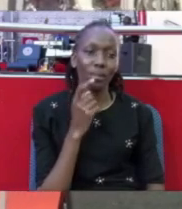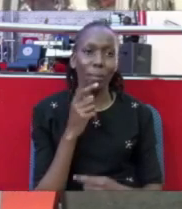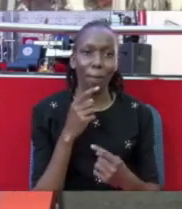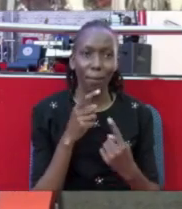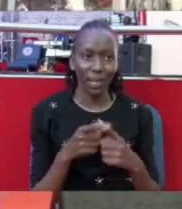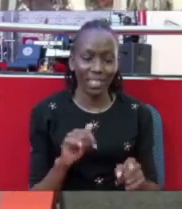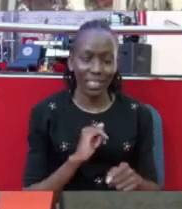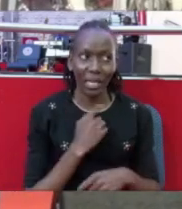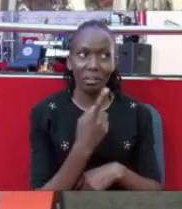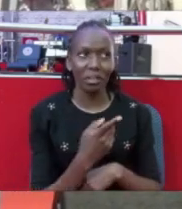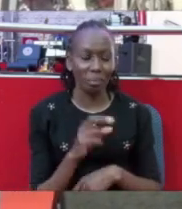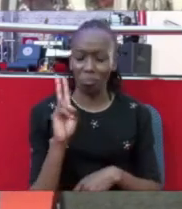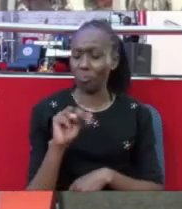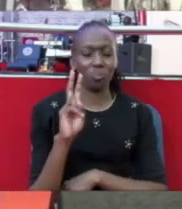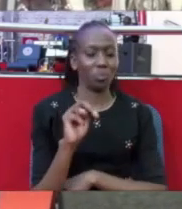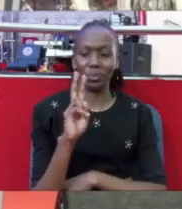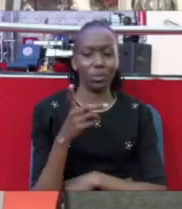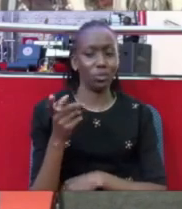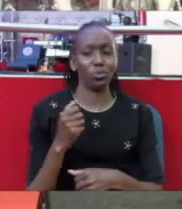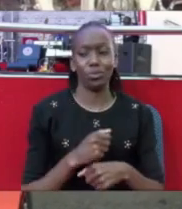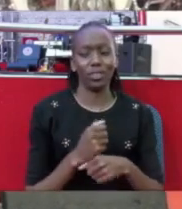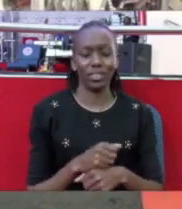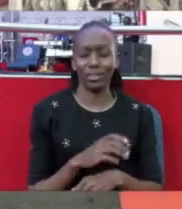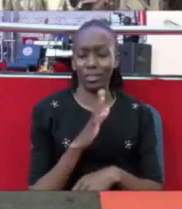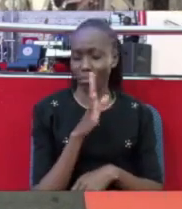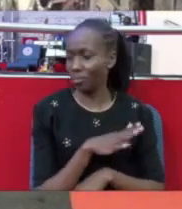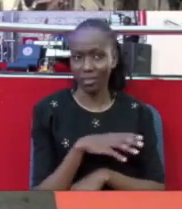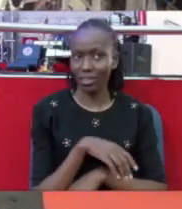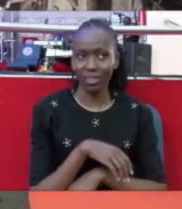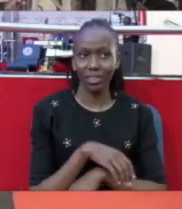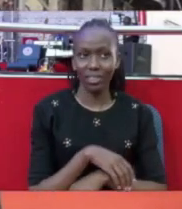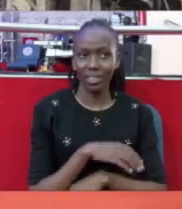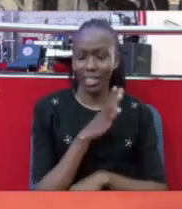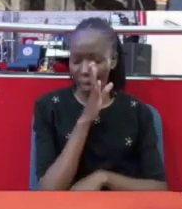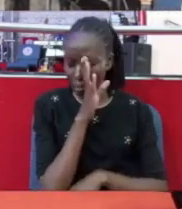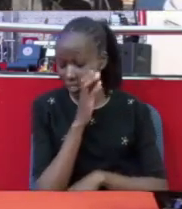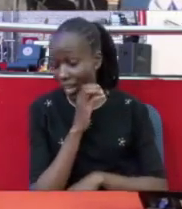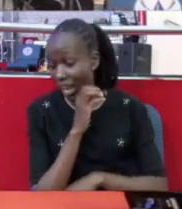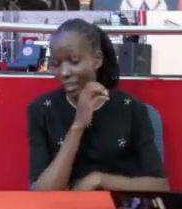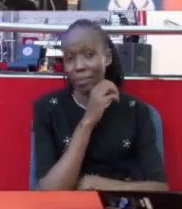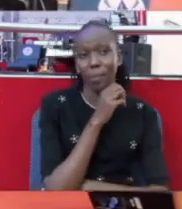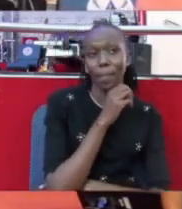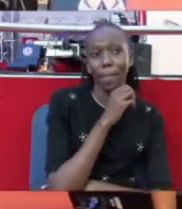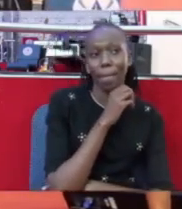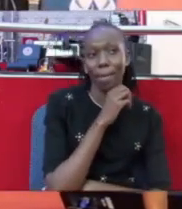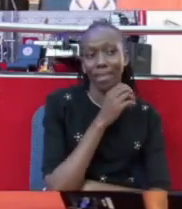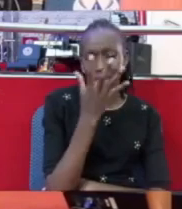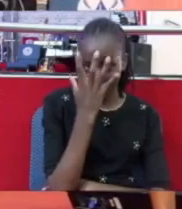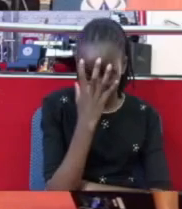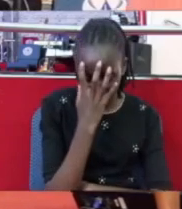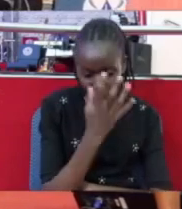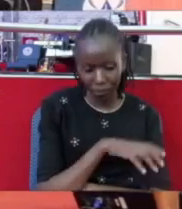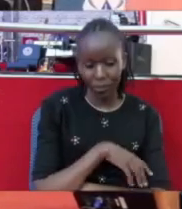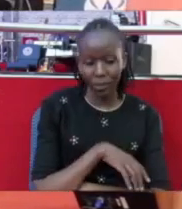will embarrass me. La, huwezi fanya vile, unaniaibisha. And we were praying for God to give us a piece of land. Na tulikuwa tunamuomba Mungu